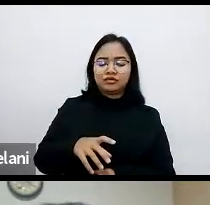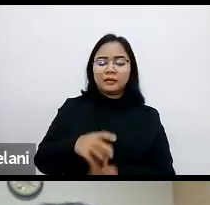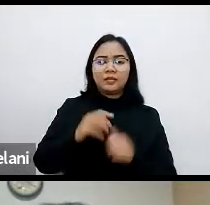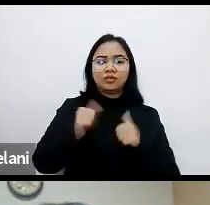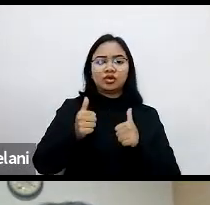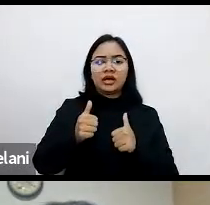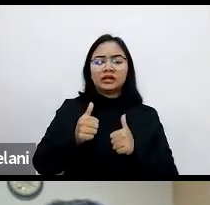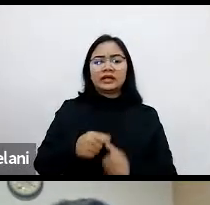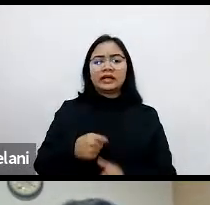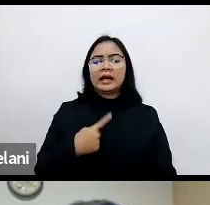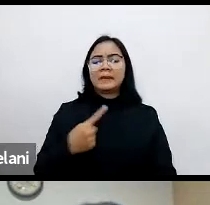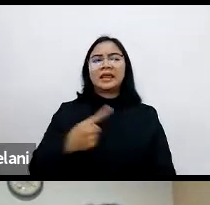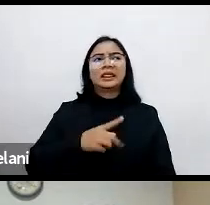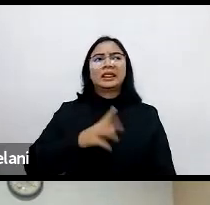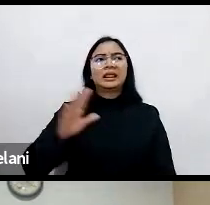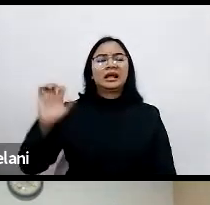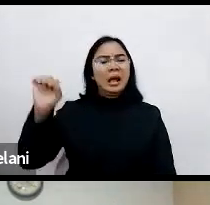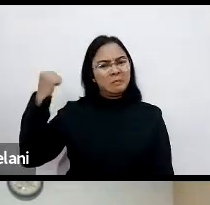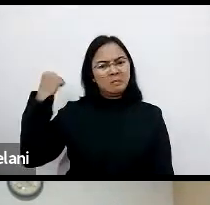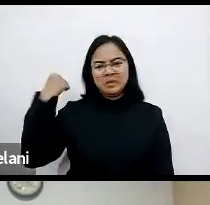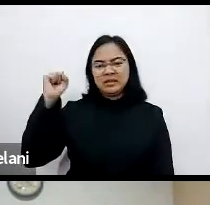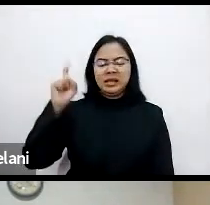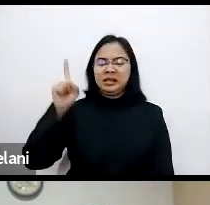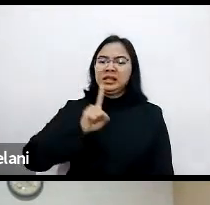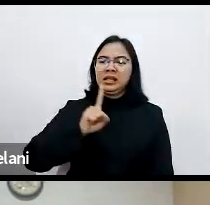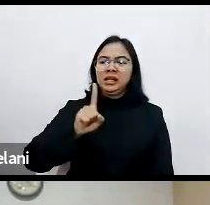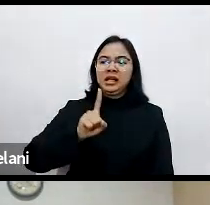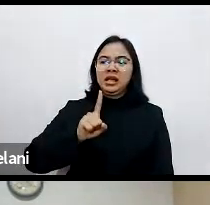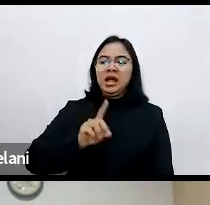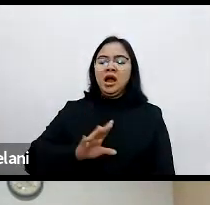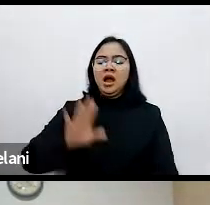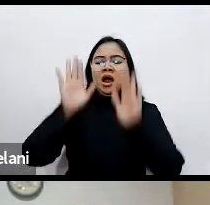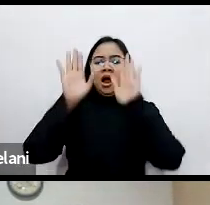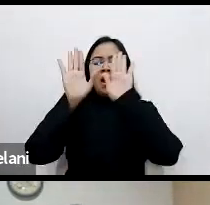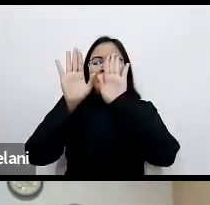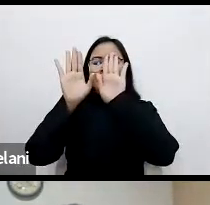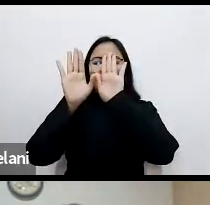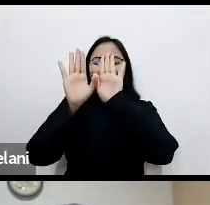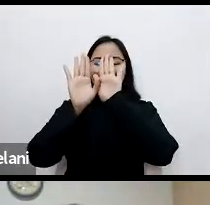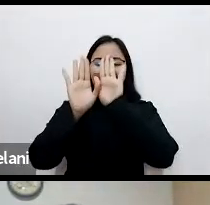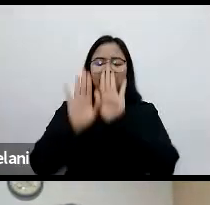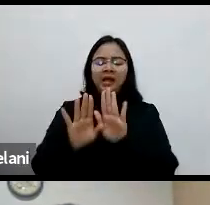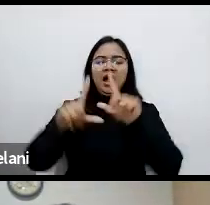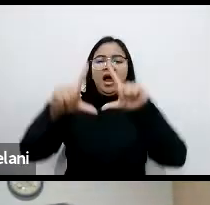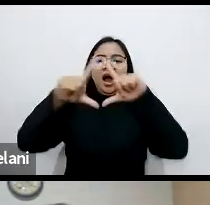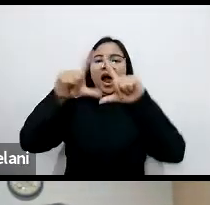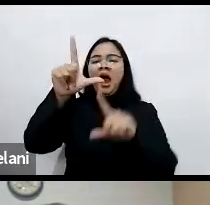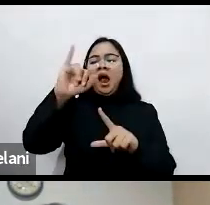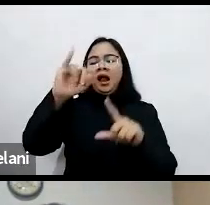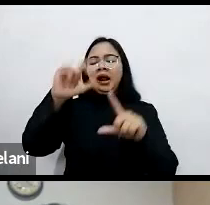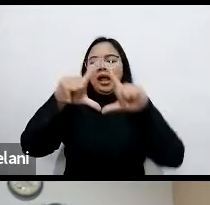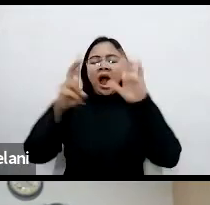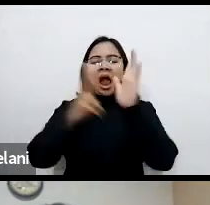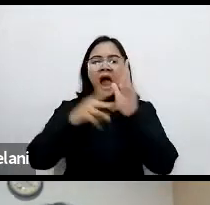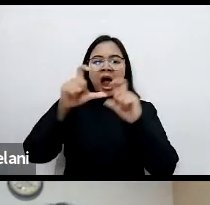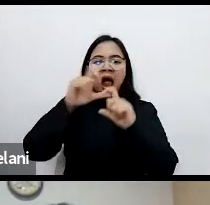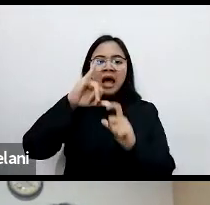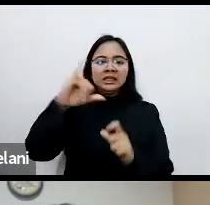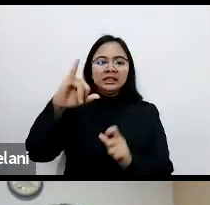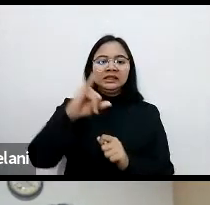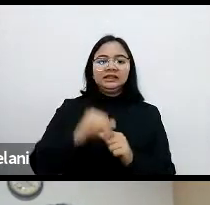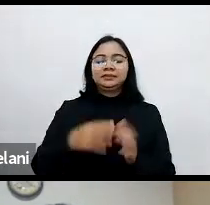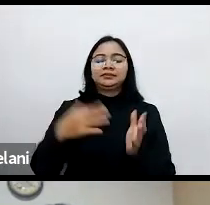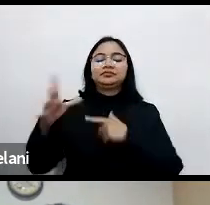sendiri gitu. Jadi banyak sekali aliansi-aliansi apa untuk seksualitas yang kami juga butuh penguatan gitu di situ gitu. Jadi